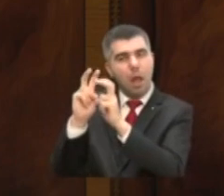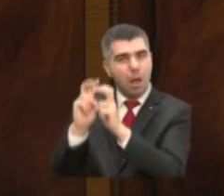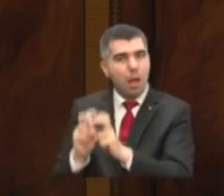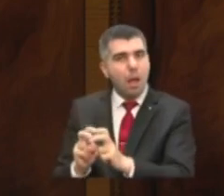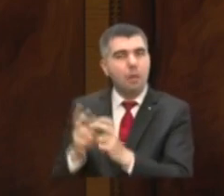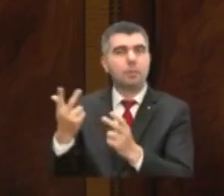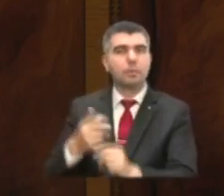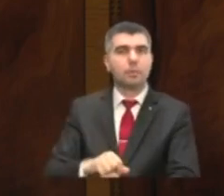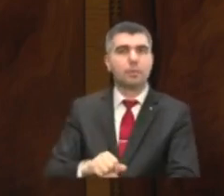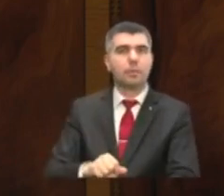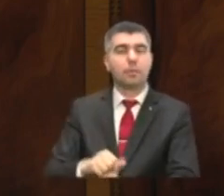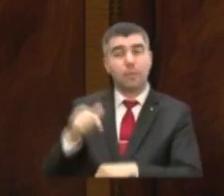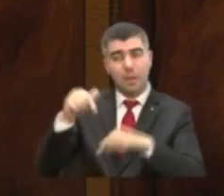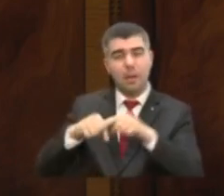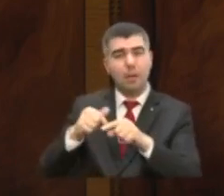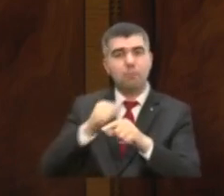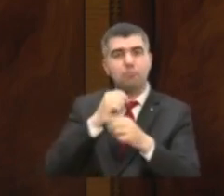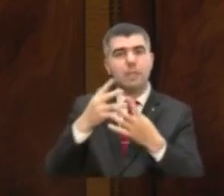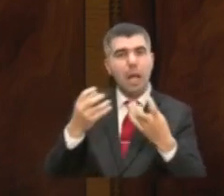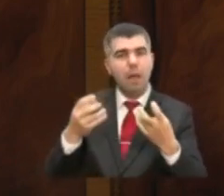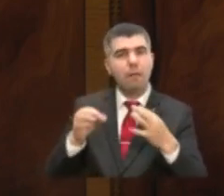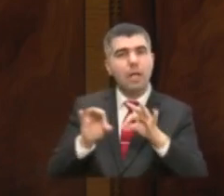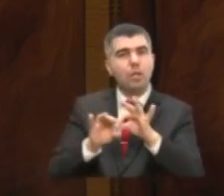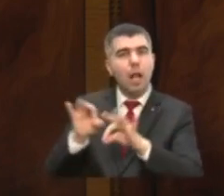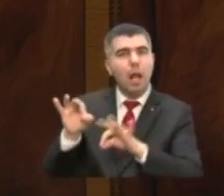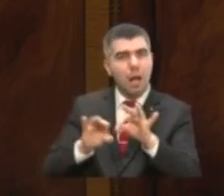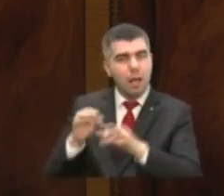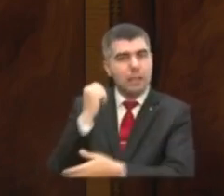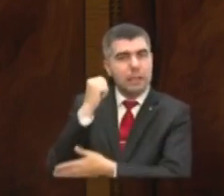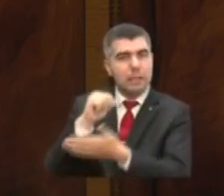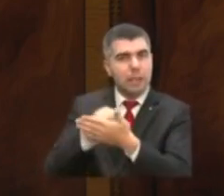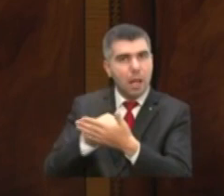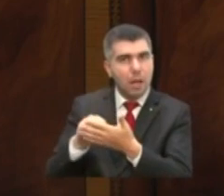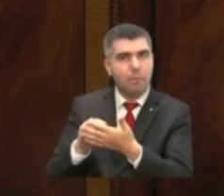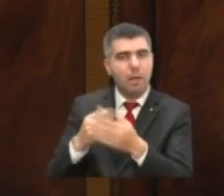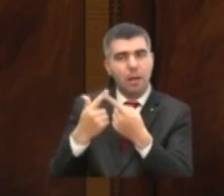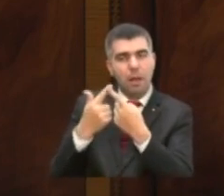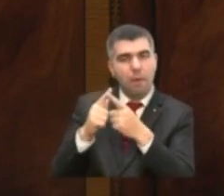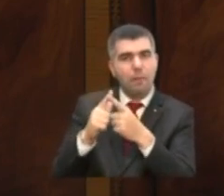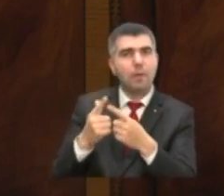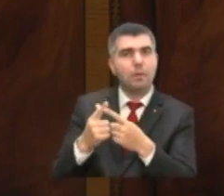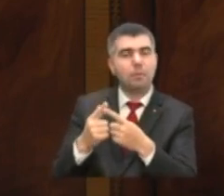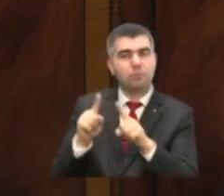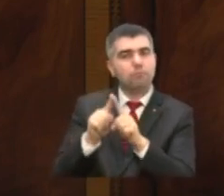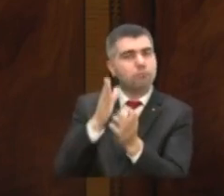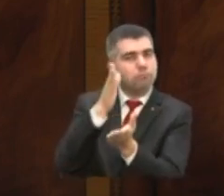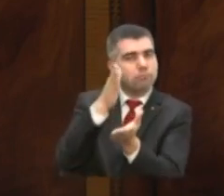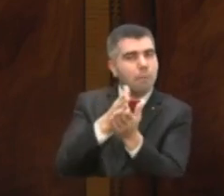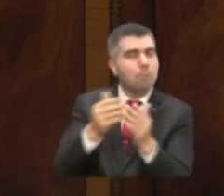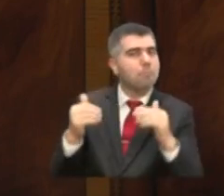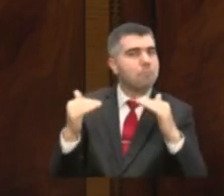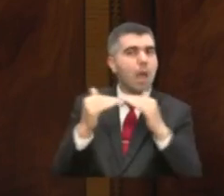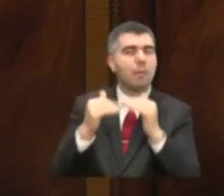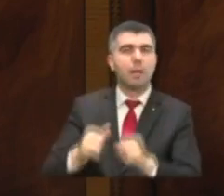هذا. وعدد من الإجراءات على المستوى الجبائي والإجراءات على المستوى الاجتماعي في قانون تسير في هذا الاتجاه،